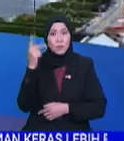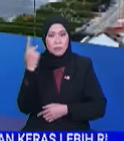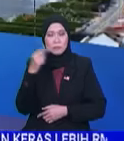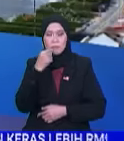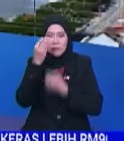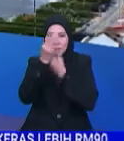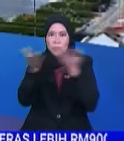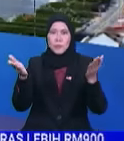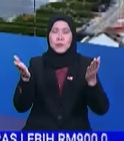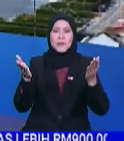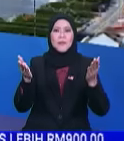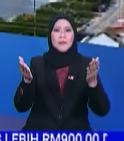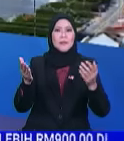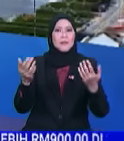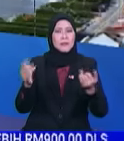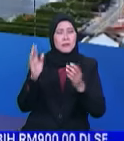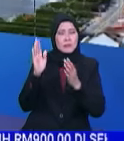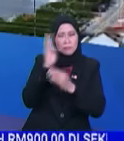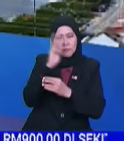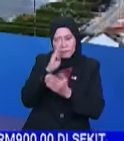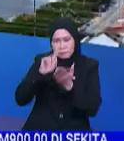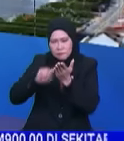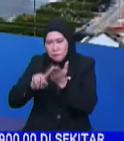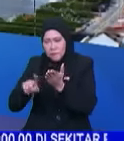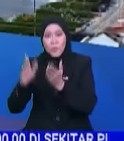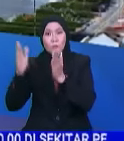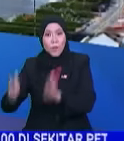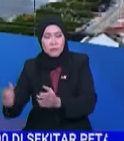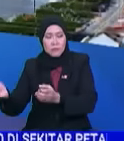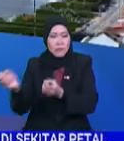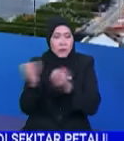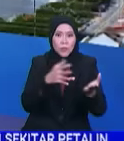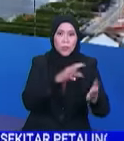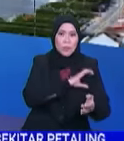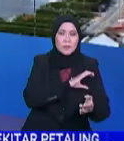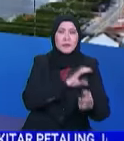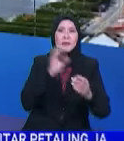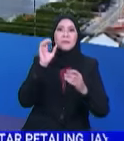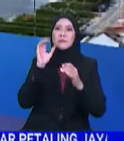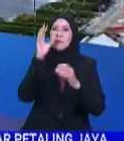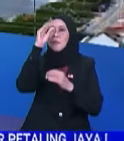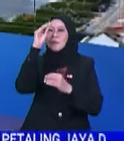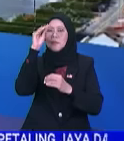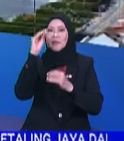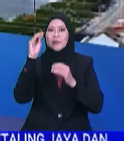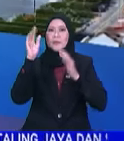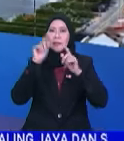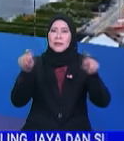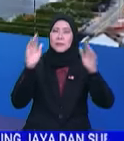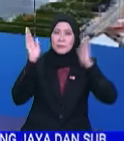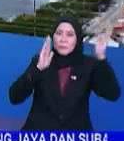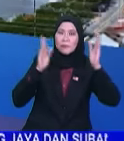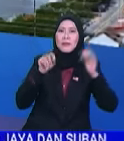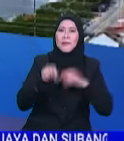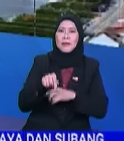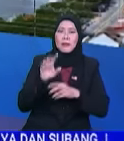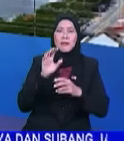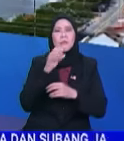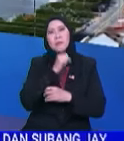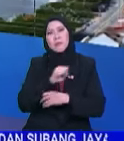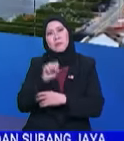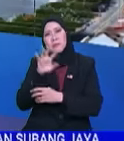media memberitahu hasil risikan dan maklumat orang awam, suspek seorang lelaki tempatan berusia 34 tahun itu